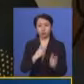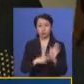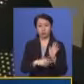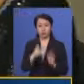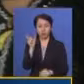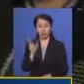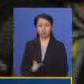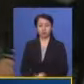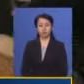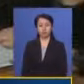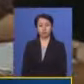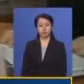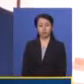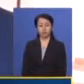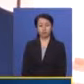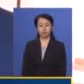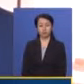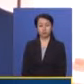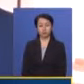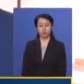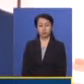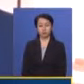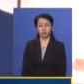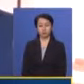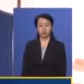участие 75 человек.